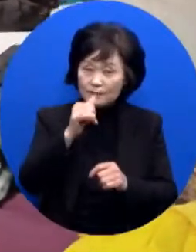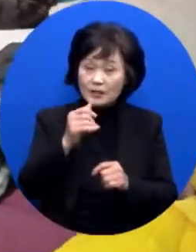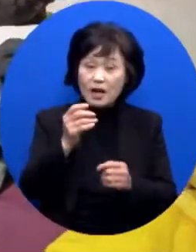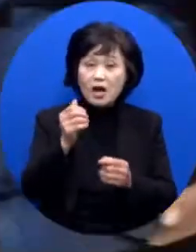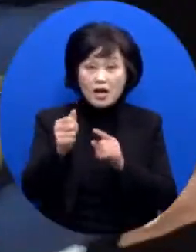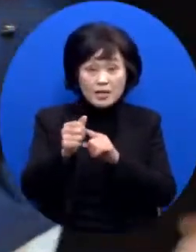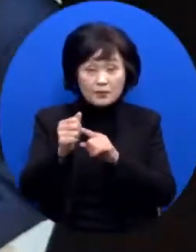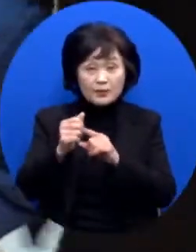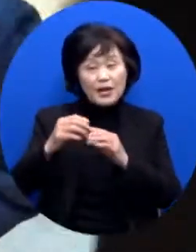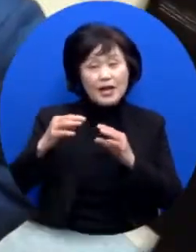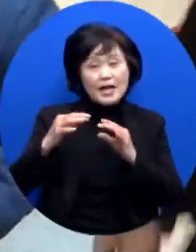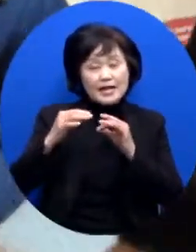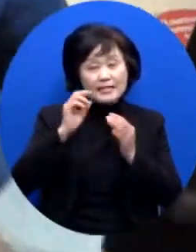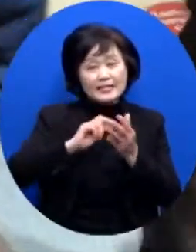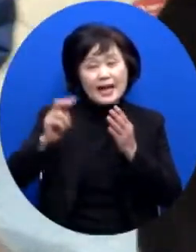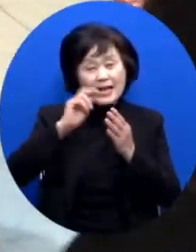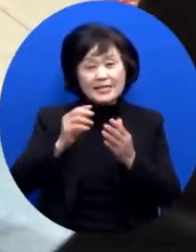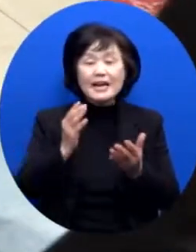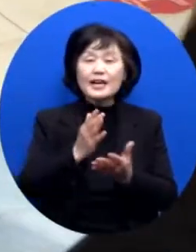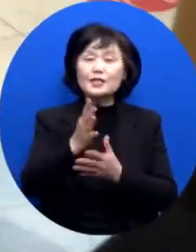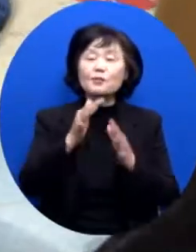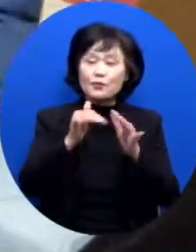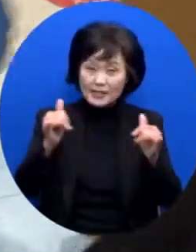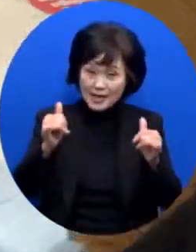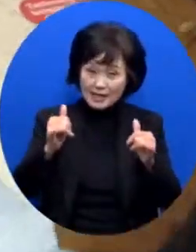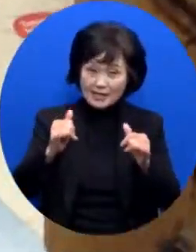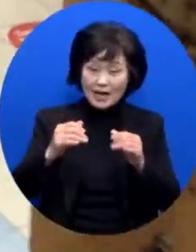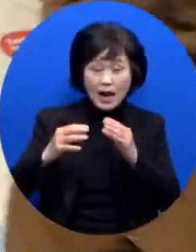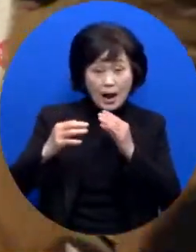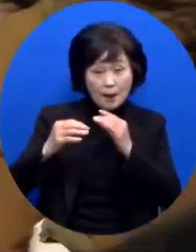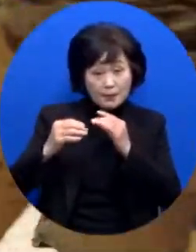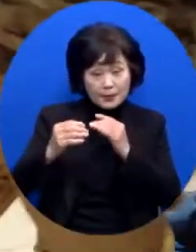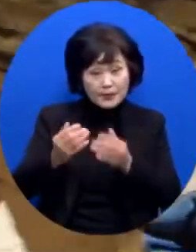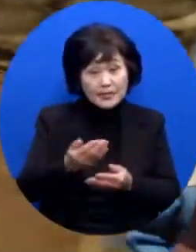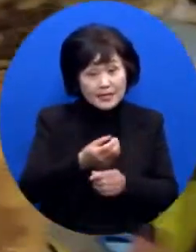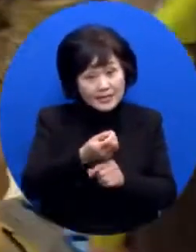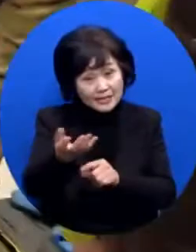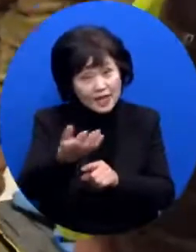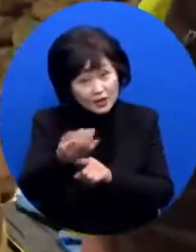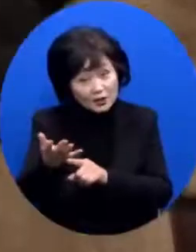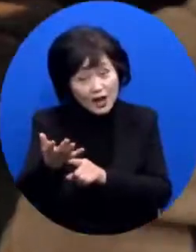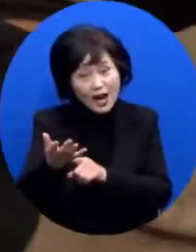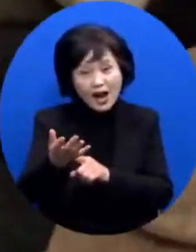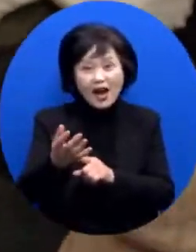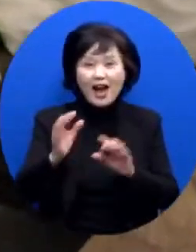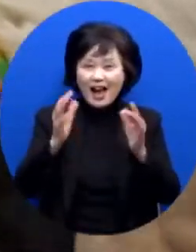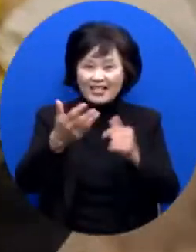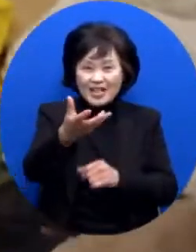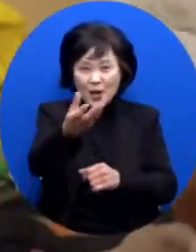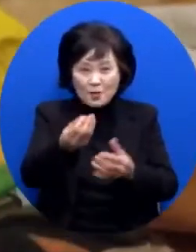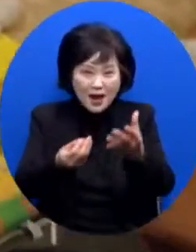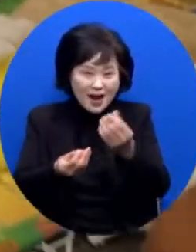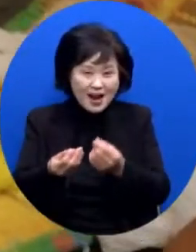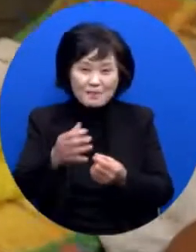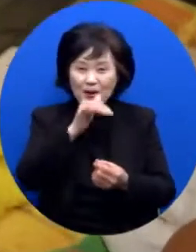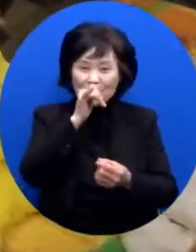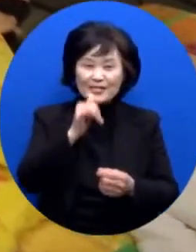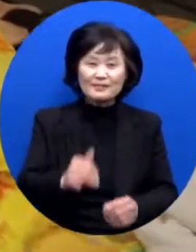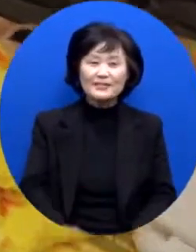송솔나무 씨입니다. 악기를 내밀자 잠시 망설이던 아이들이 이내 손을 뻗습니다. This is an